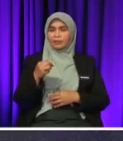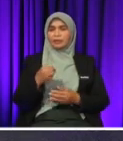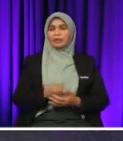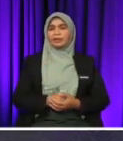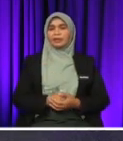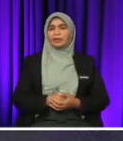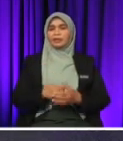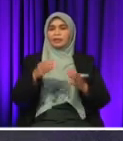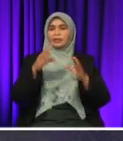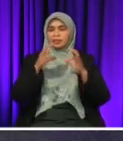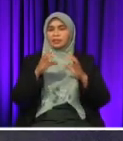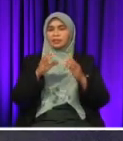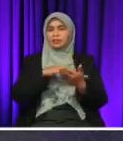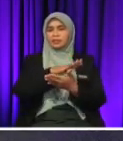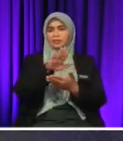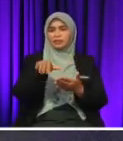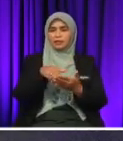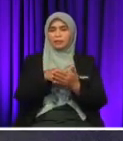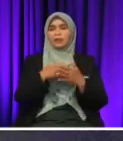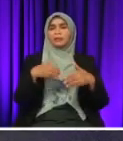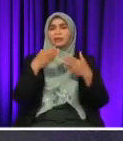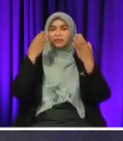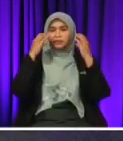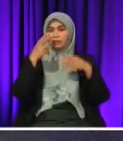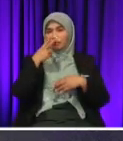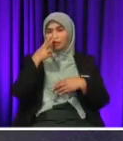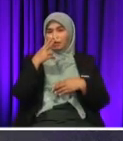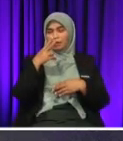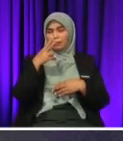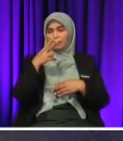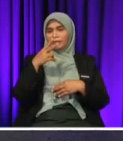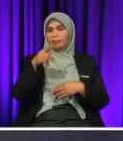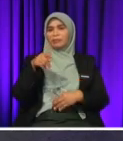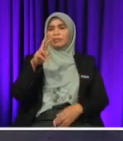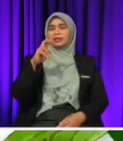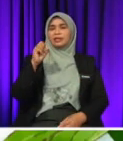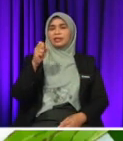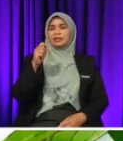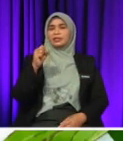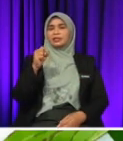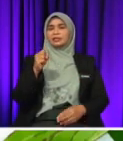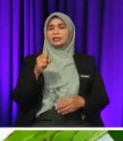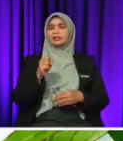secara keseluruhan bagaimana prestasi murid-murid kita pada hari ini Alhamdulillah